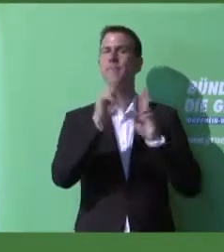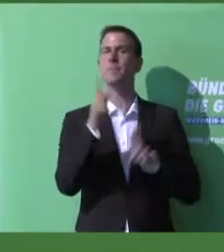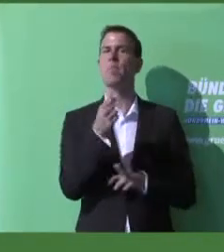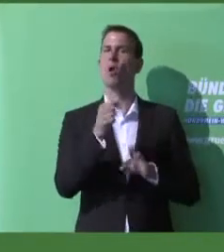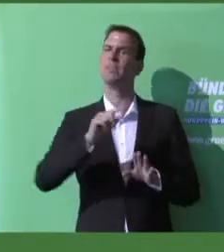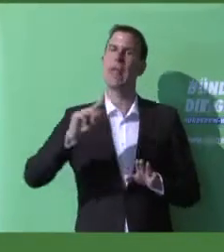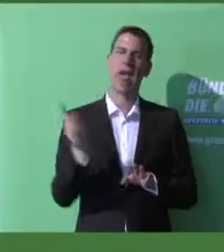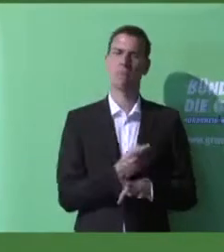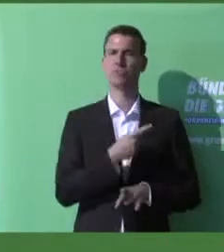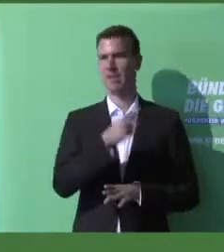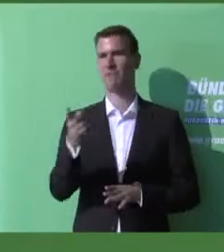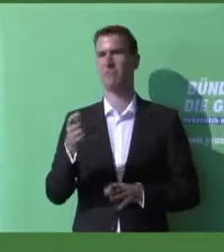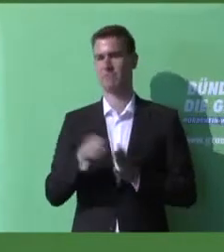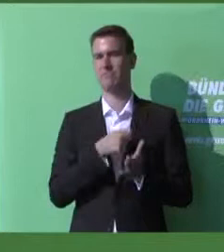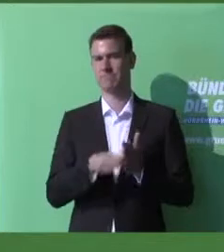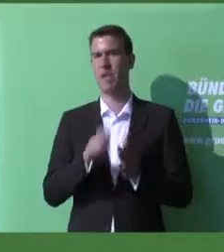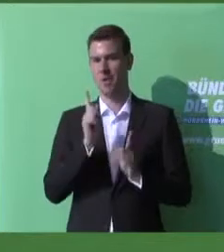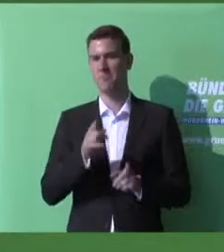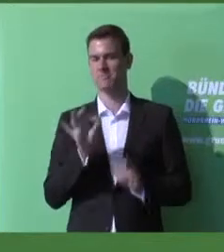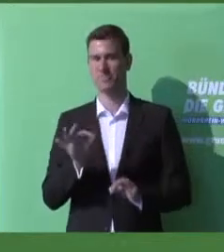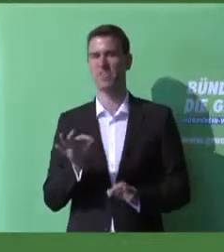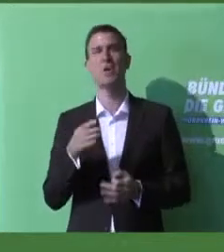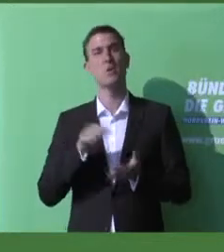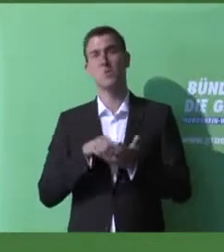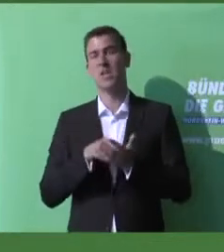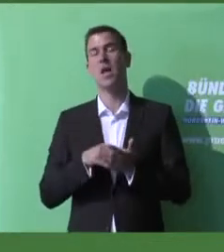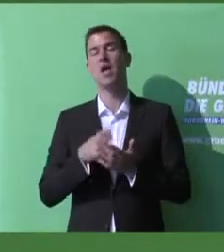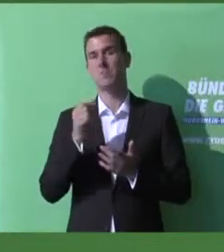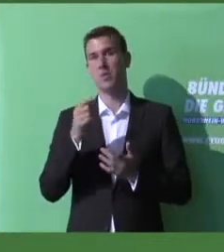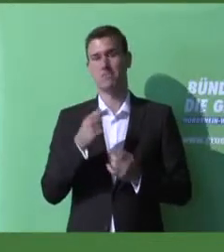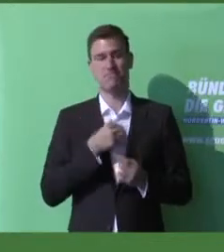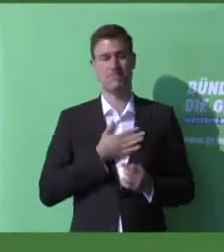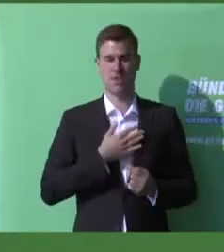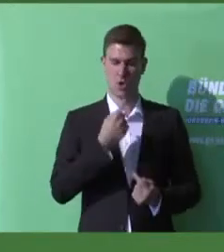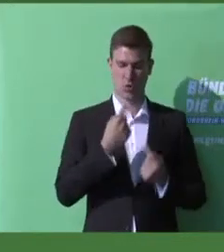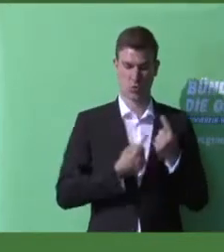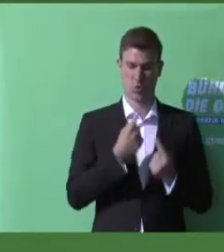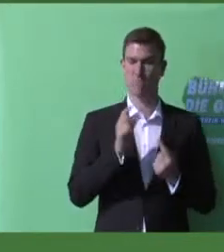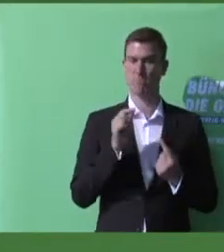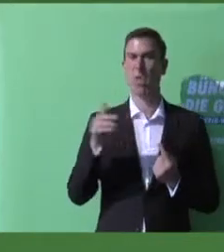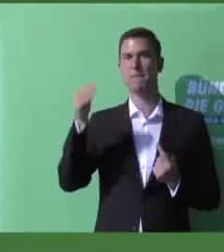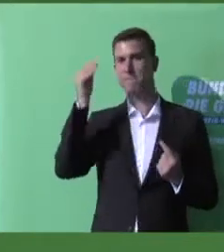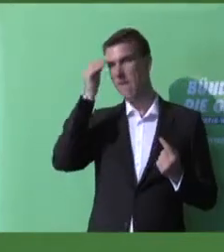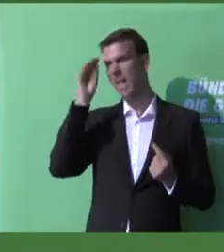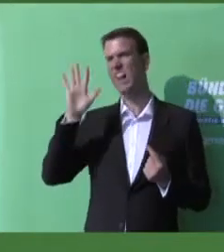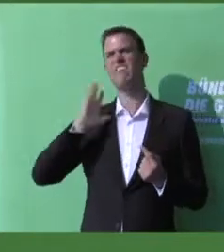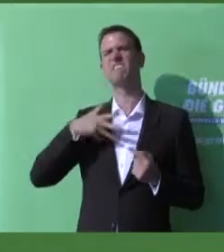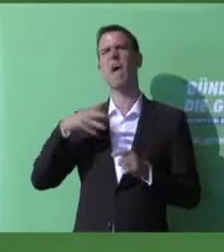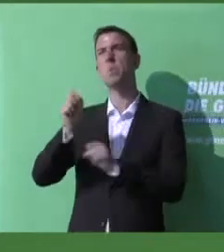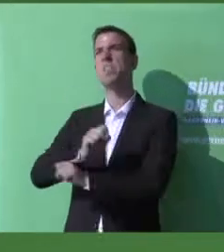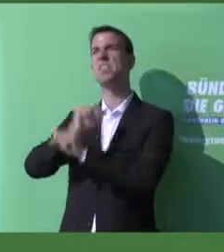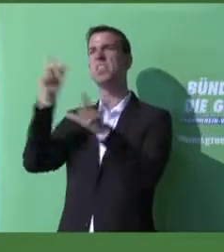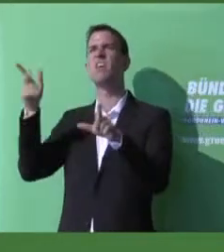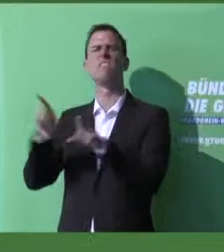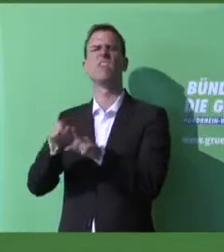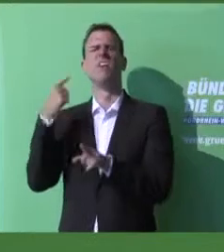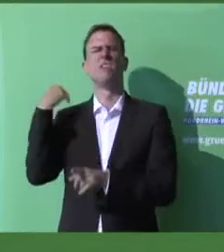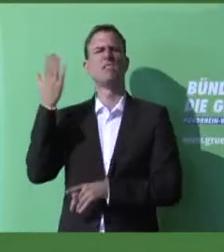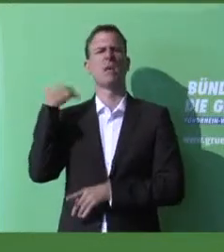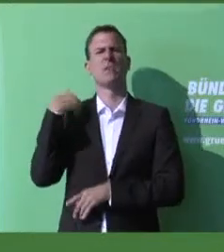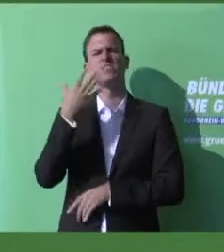Betreuungsgeldes gestimmt. Denn grün ist das Gegenteil von Merkels Frauenbild der 50er